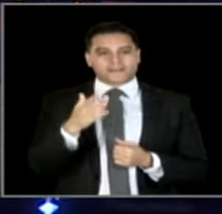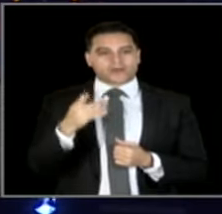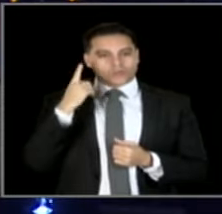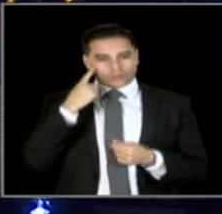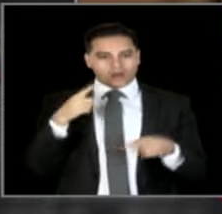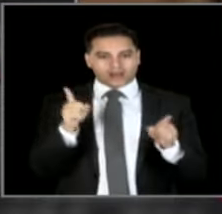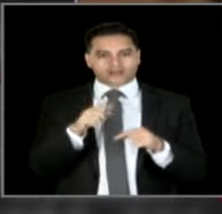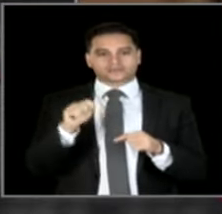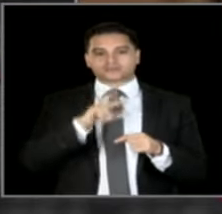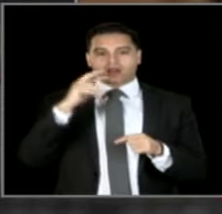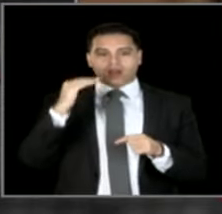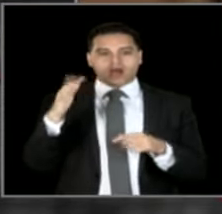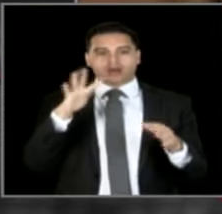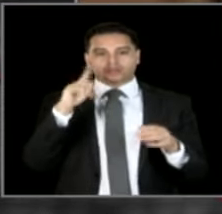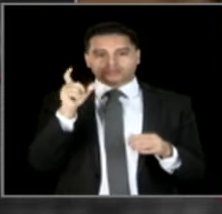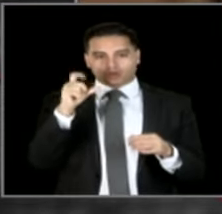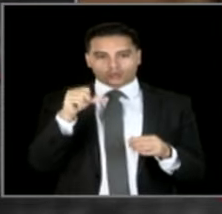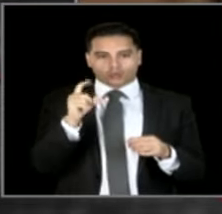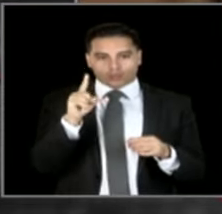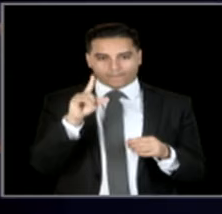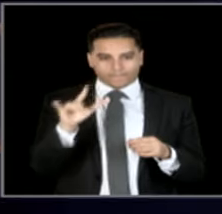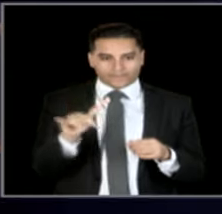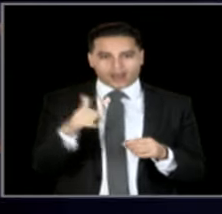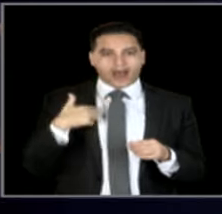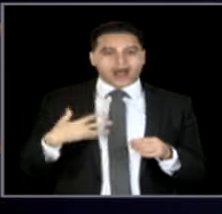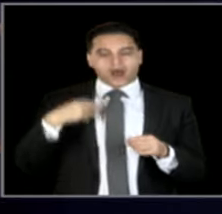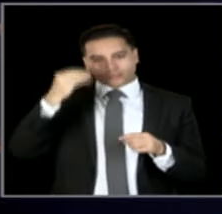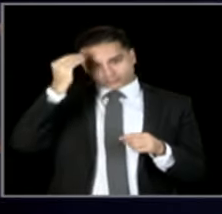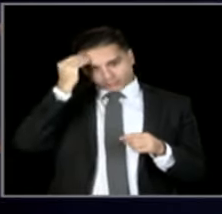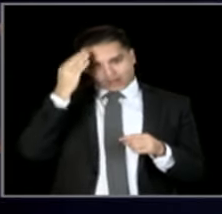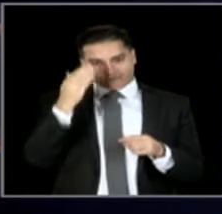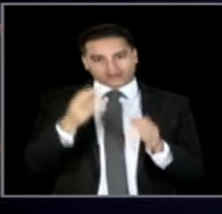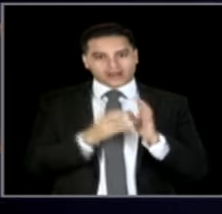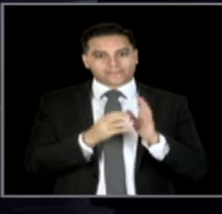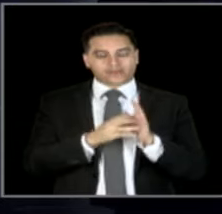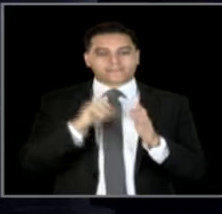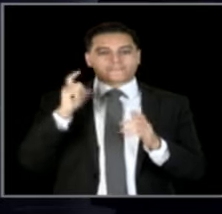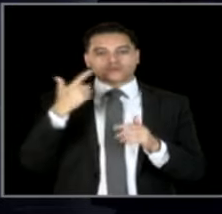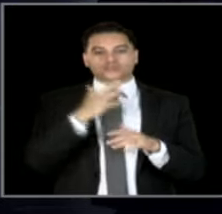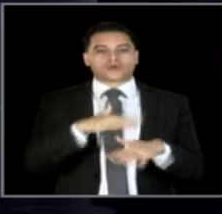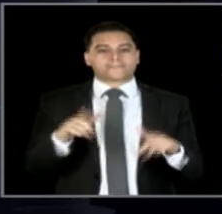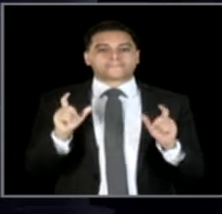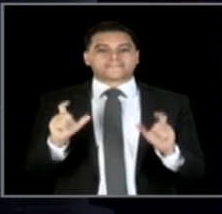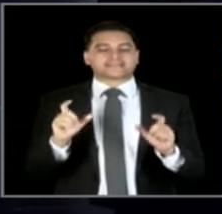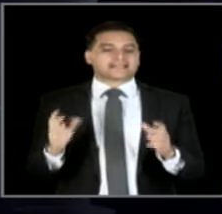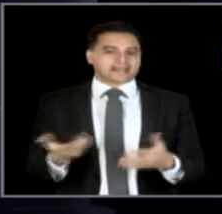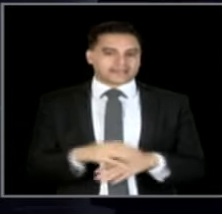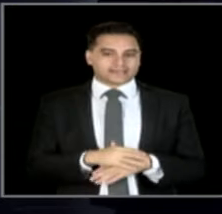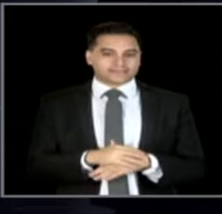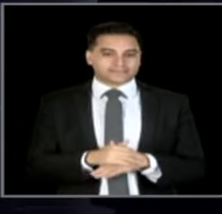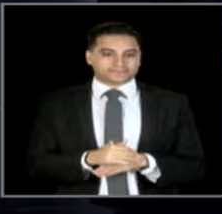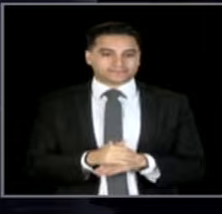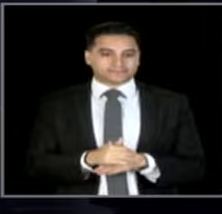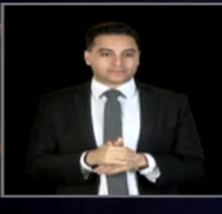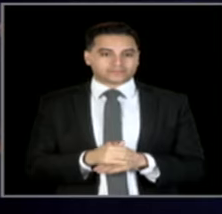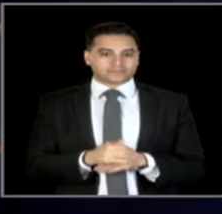والحان صلاح الشرنوبي. أنا عايز أعرف جامعة المنصورة مستنية إيه؟ بجد والله